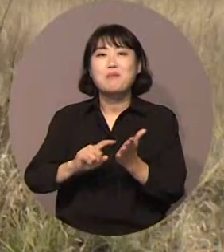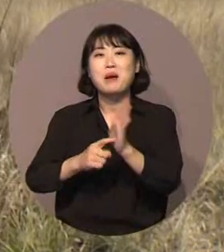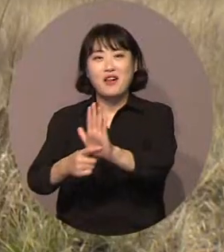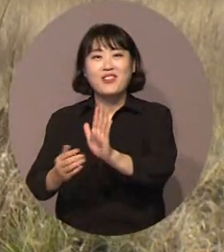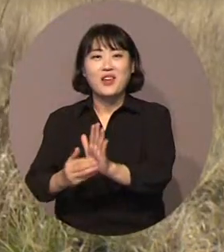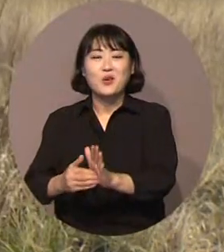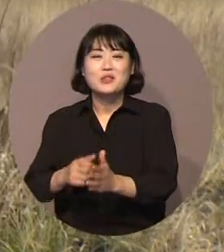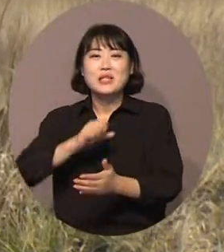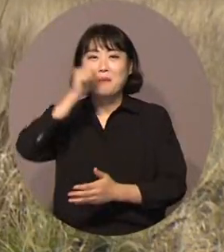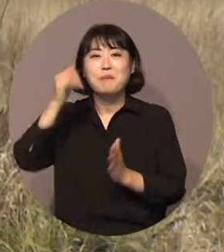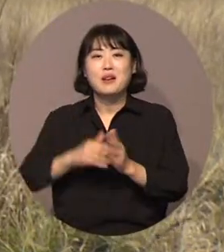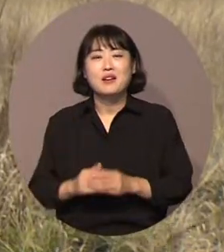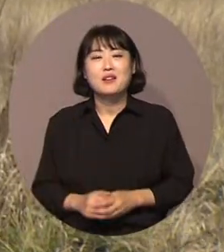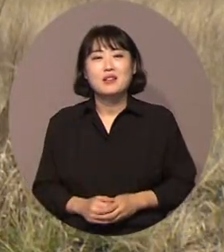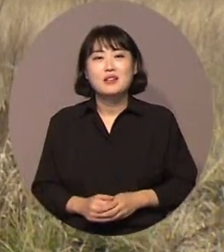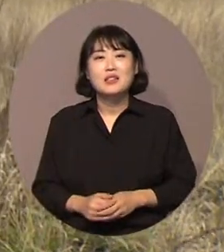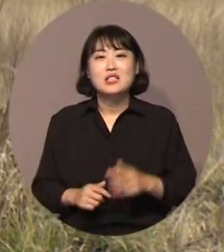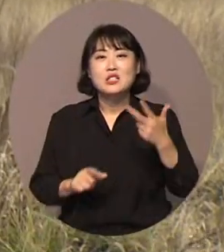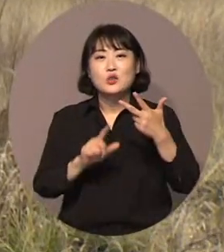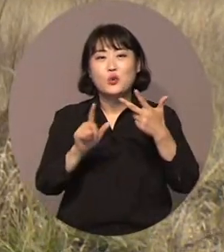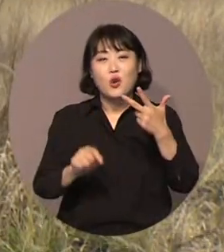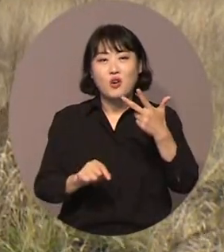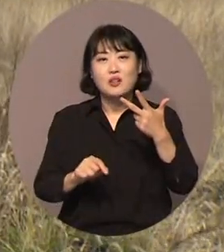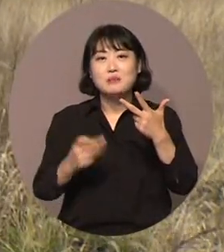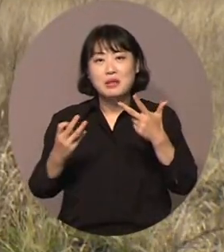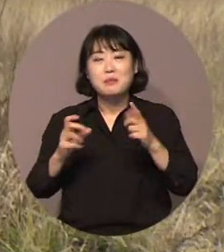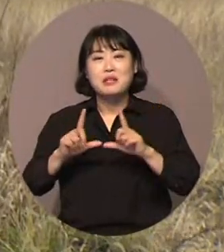13일 목요 언론인 클럽 사무실에서 열립니다